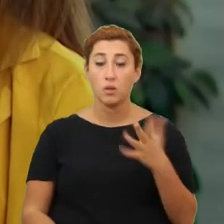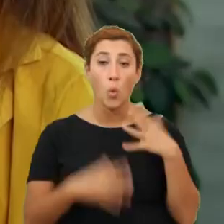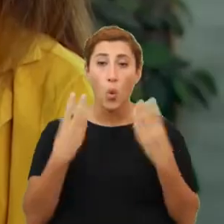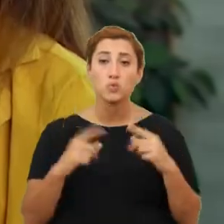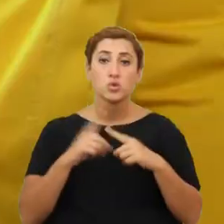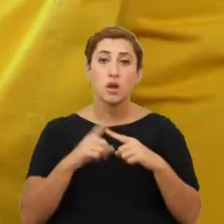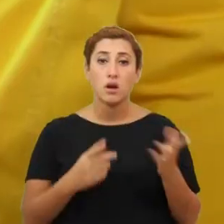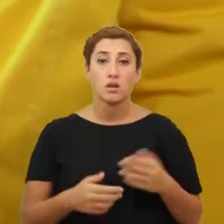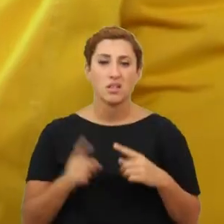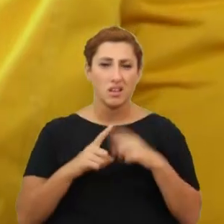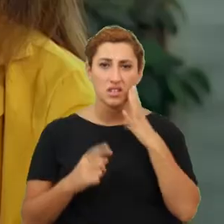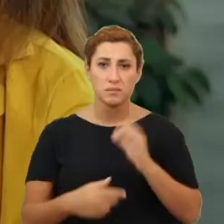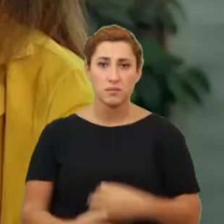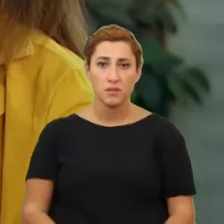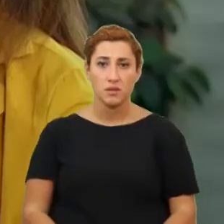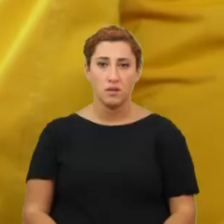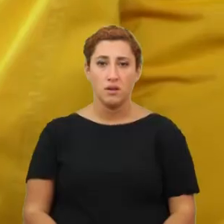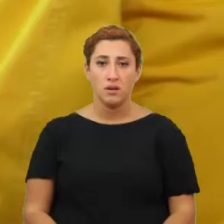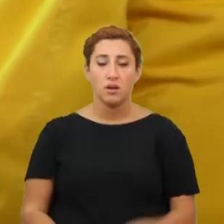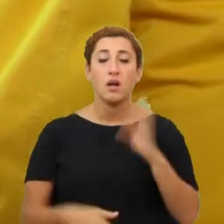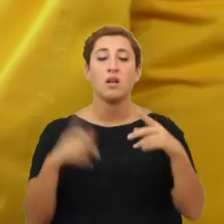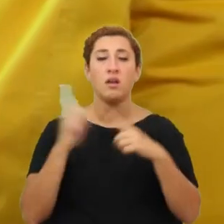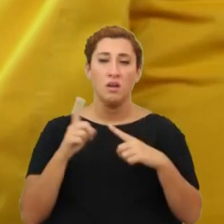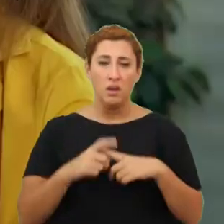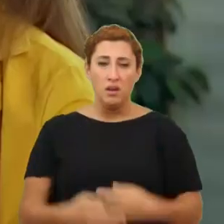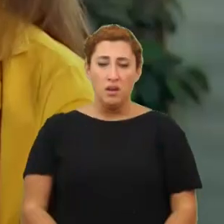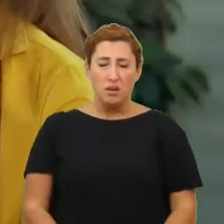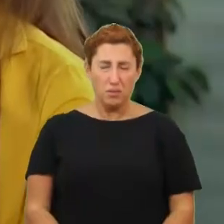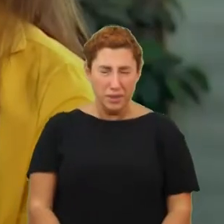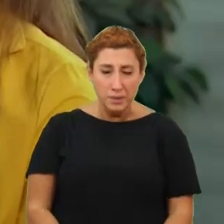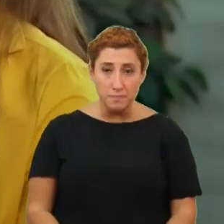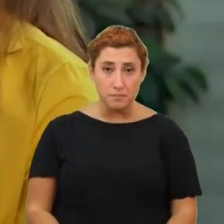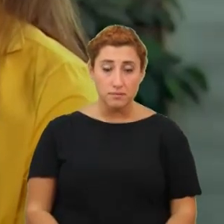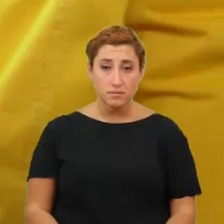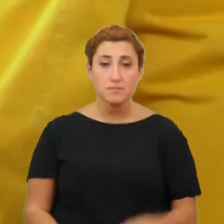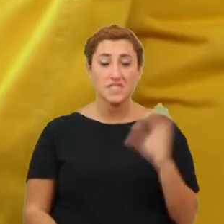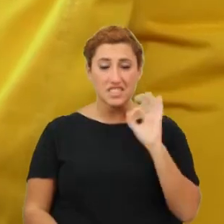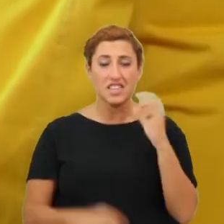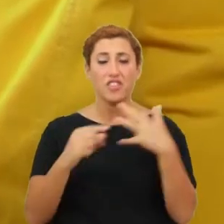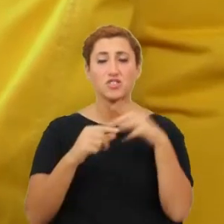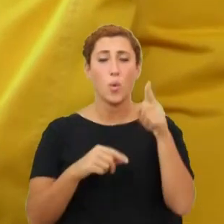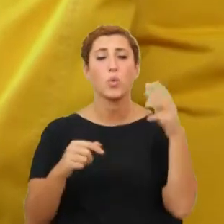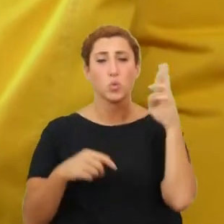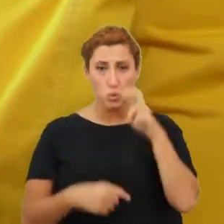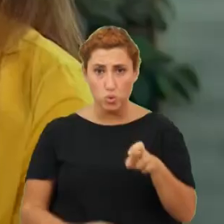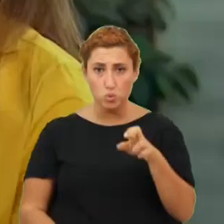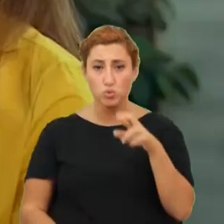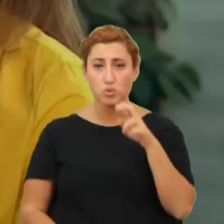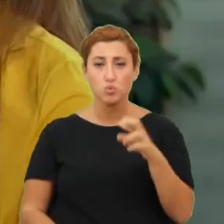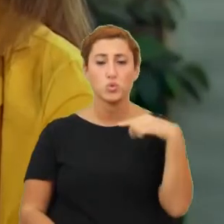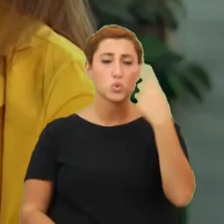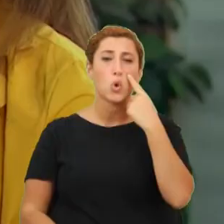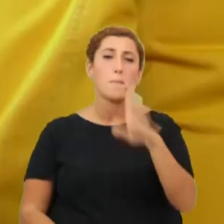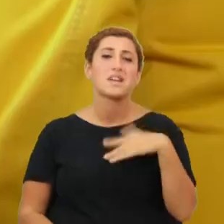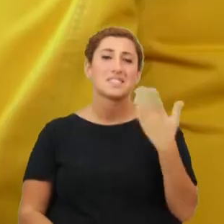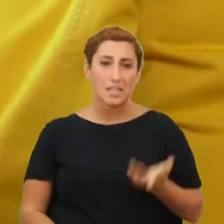Ne olmuş Tarık'a? Tarık kim? Ha Tarık. İşte nişanlısı ona küsmüş,